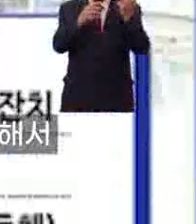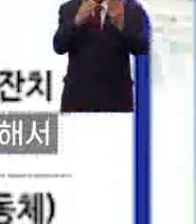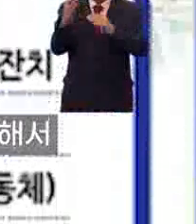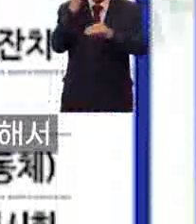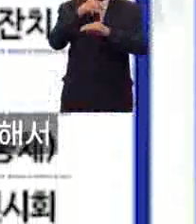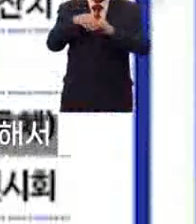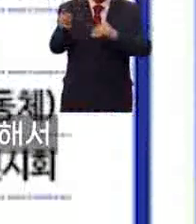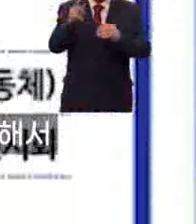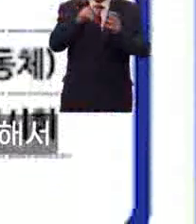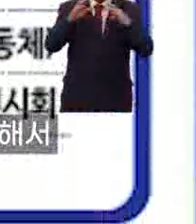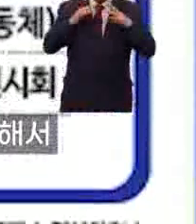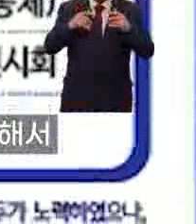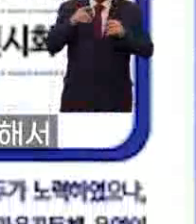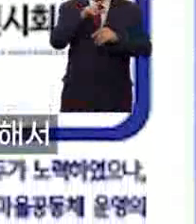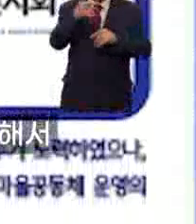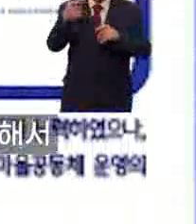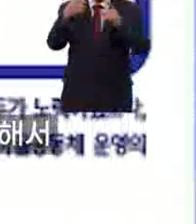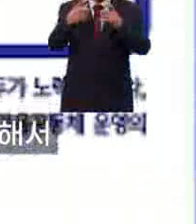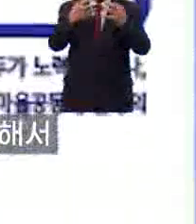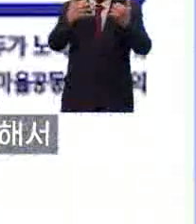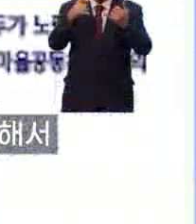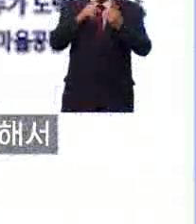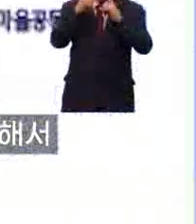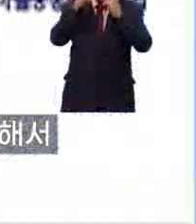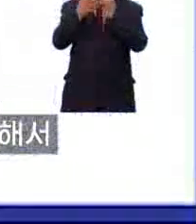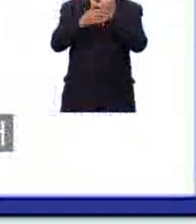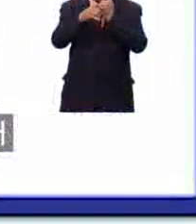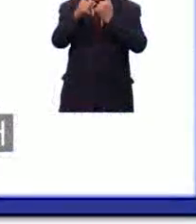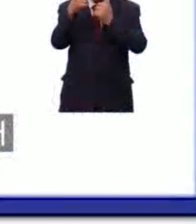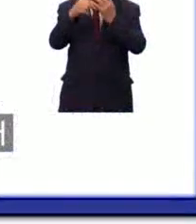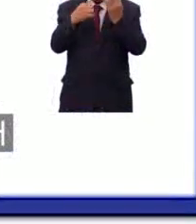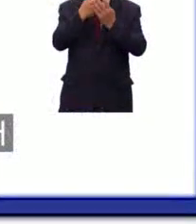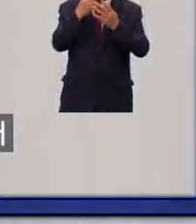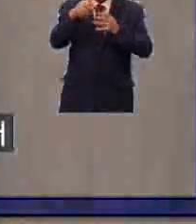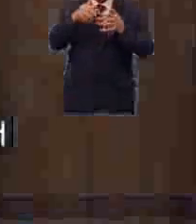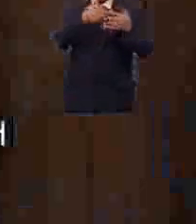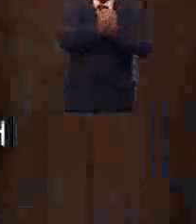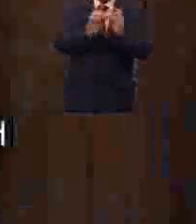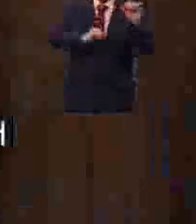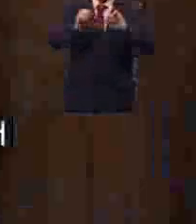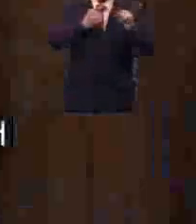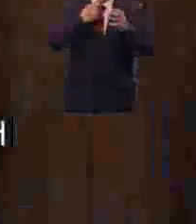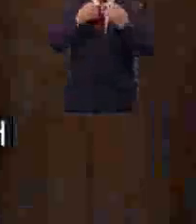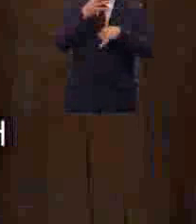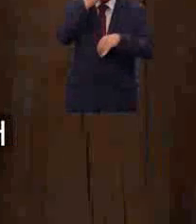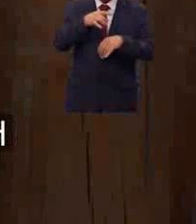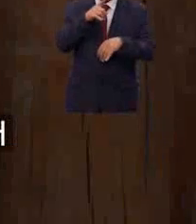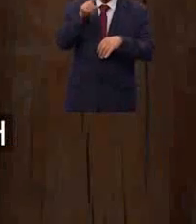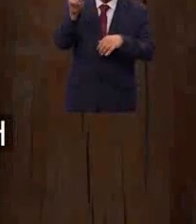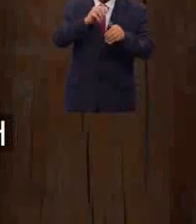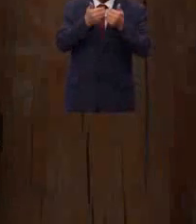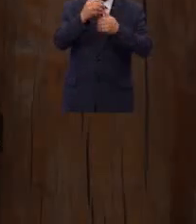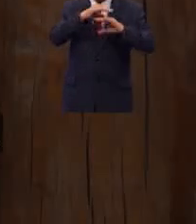주민들의 장기 자랑이라든지 사진전 여러 가지 프로그램들을 구성을 해서 공동체 활동을 하면서 겪었던 힘든 점이나 이